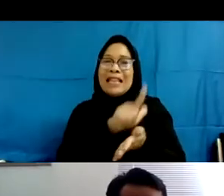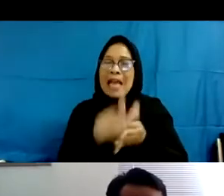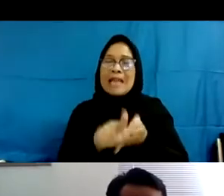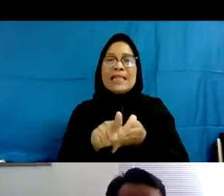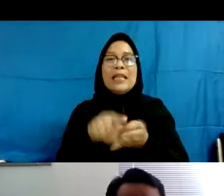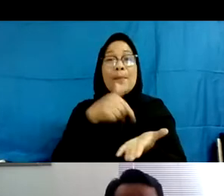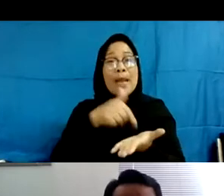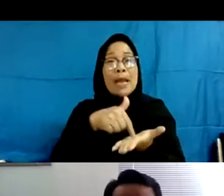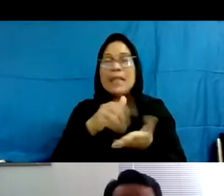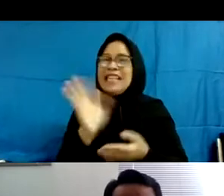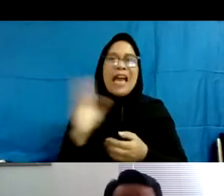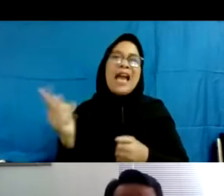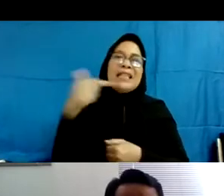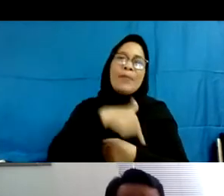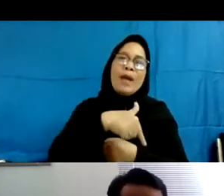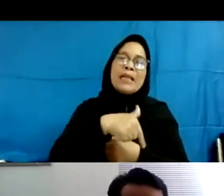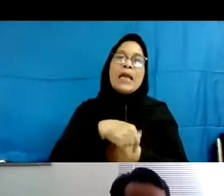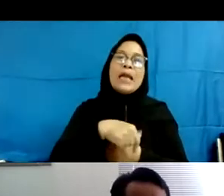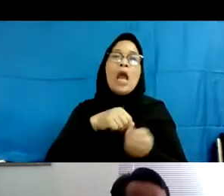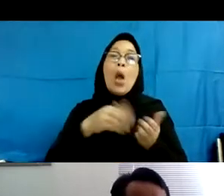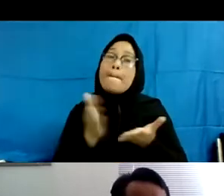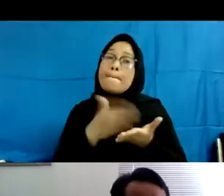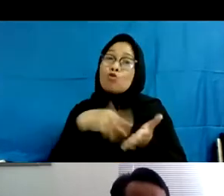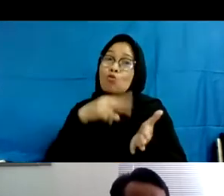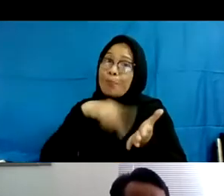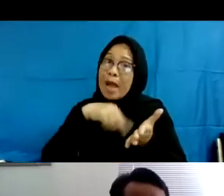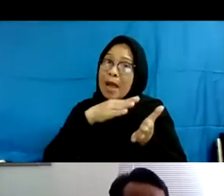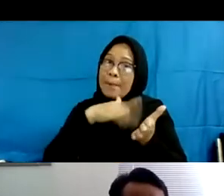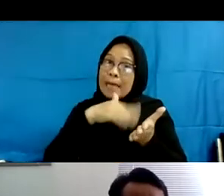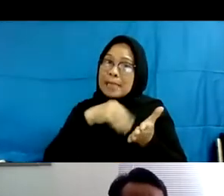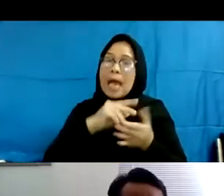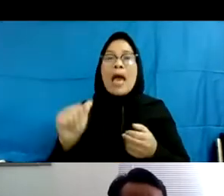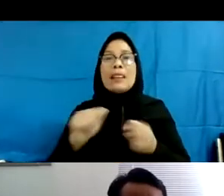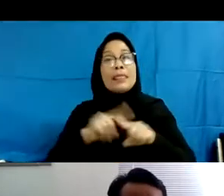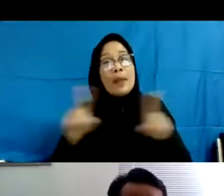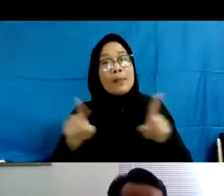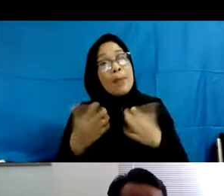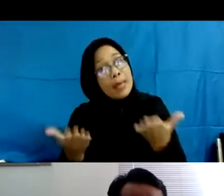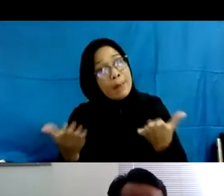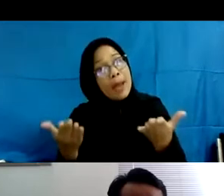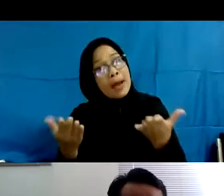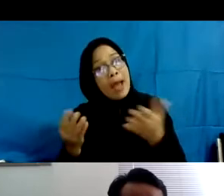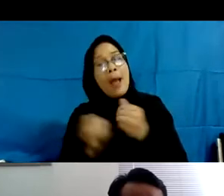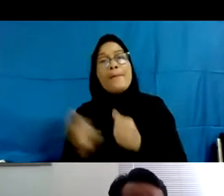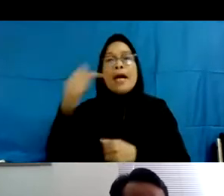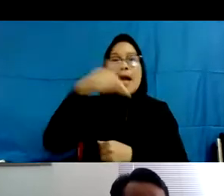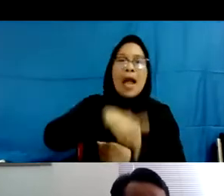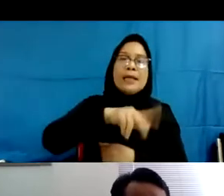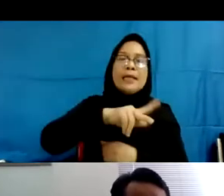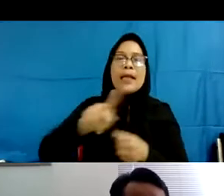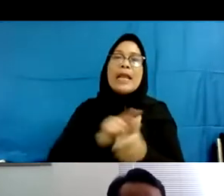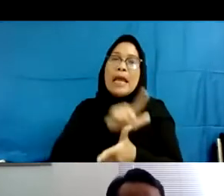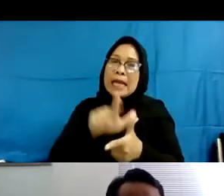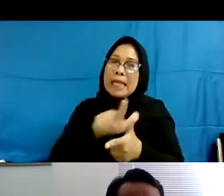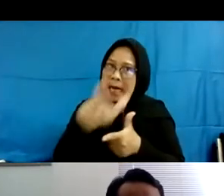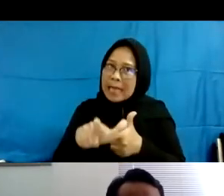hanya menghadirkan bahan bacaan dalam bentuk braille, tapi bagaimana menghadirkan kemampuan literasi bagi